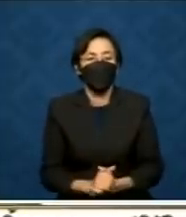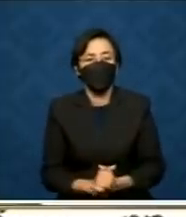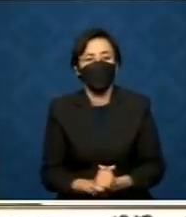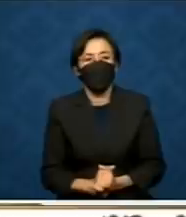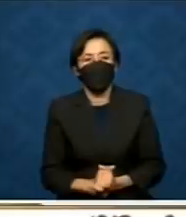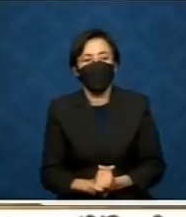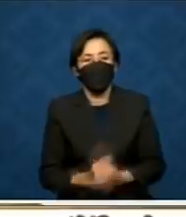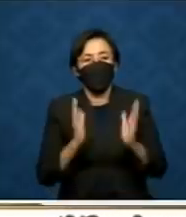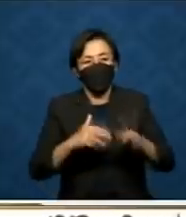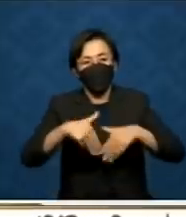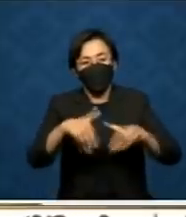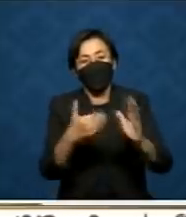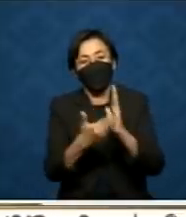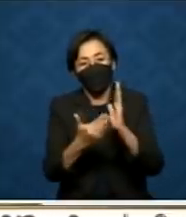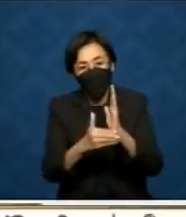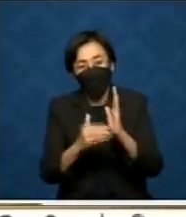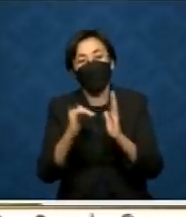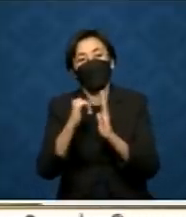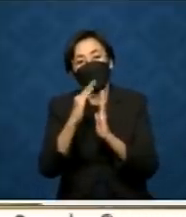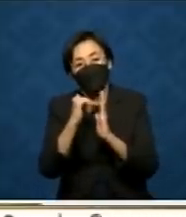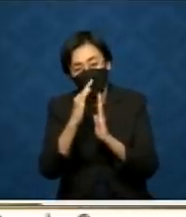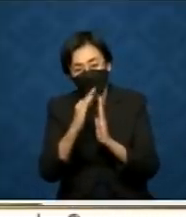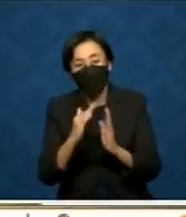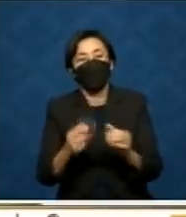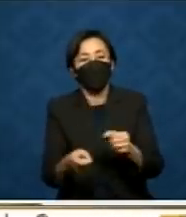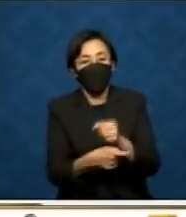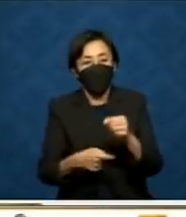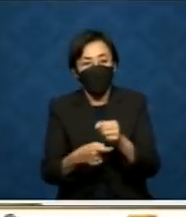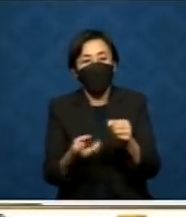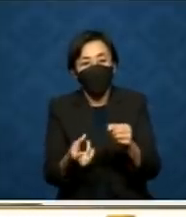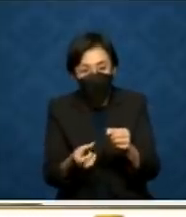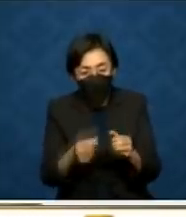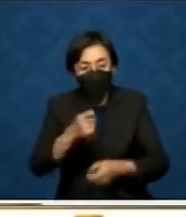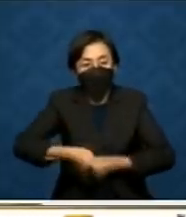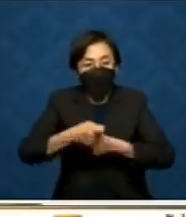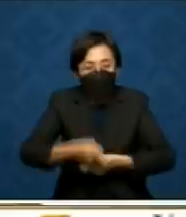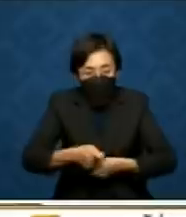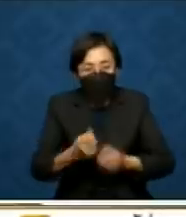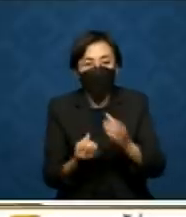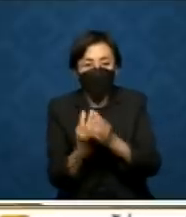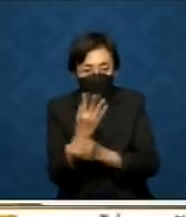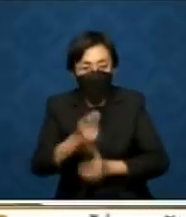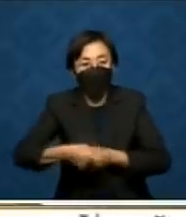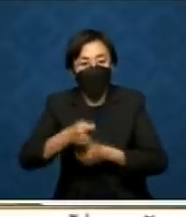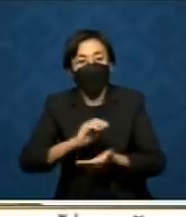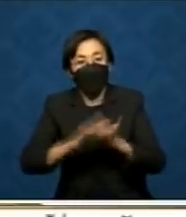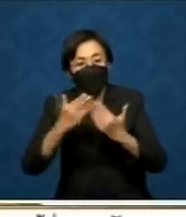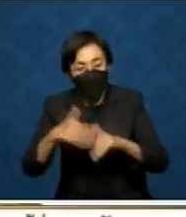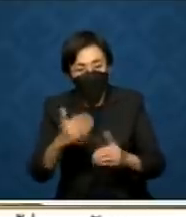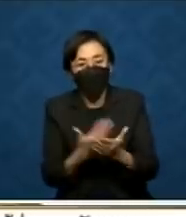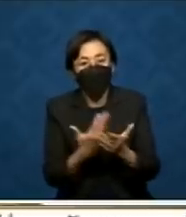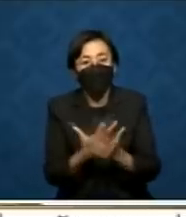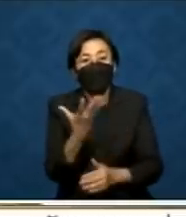ชาวอีสานและชาวเหนือเนี่ยทำนาทำไร่เสร็จเพราะมีเงินเหลือบ้าง